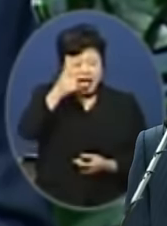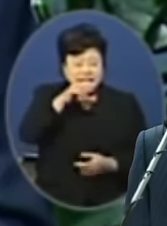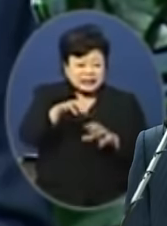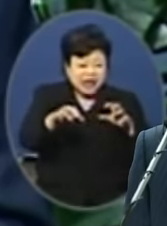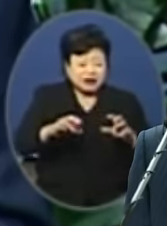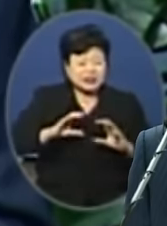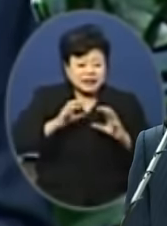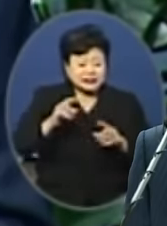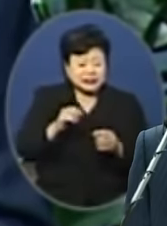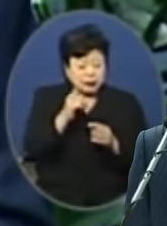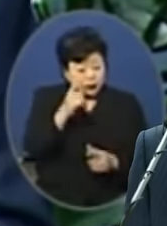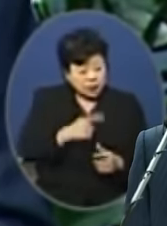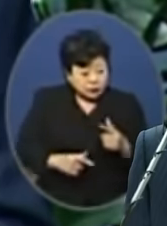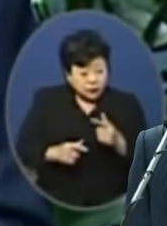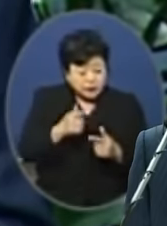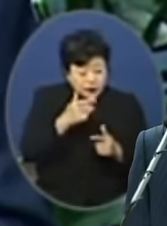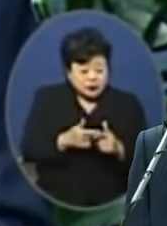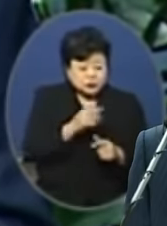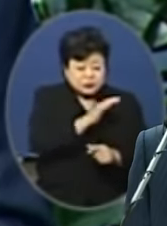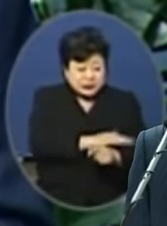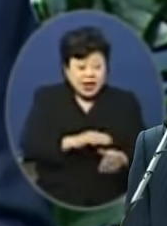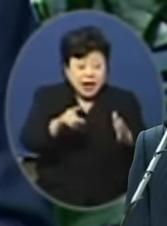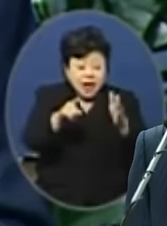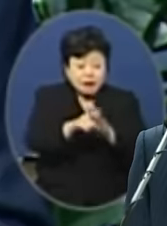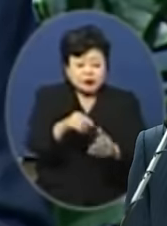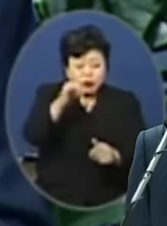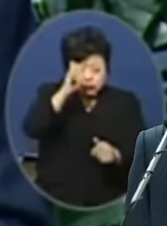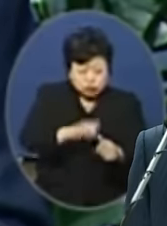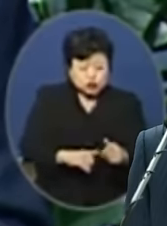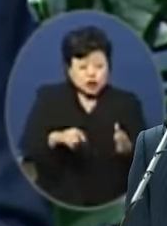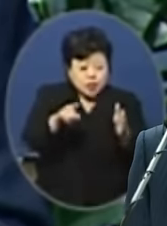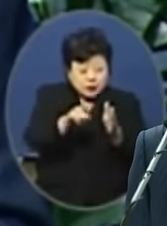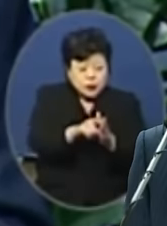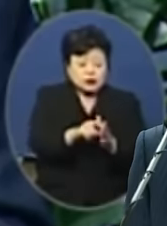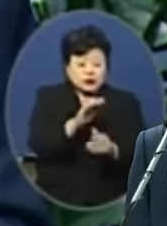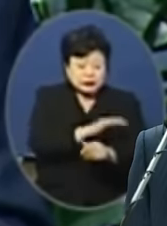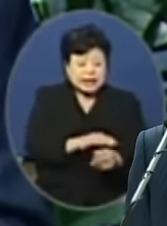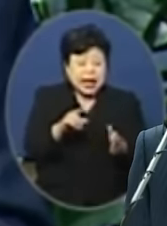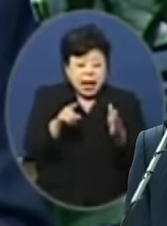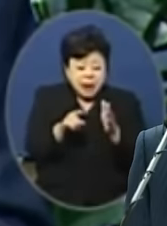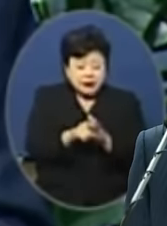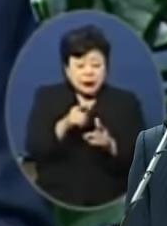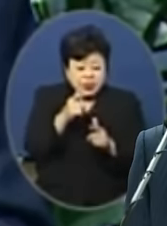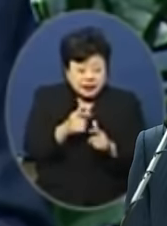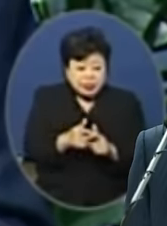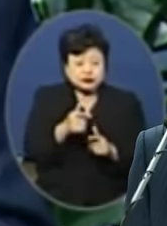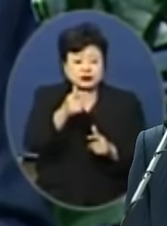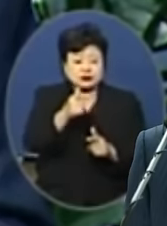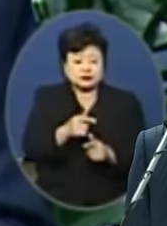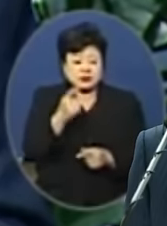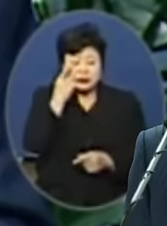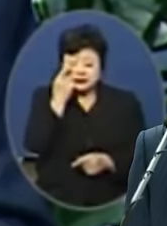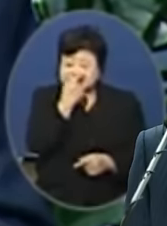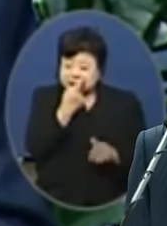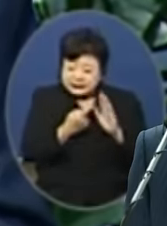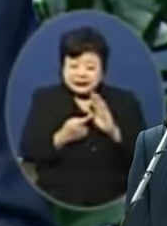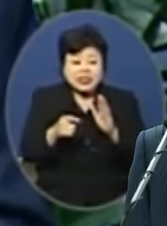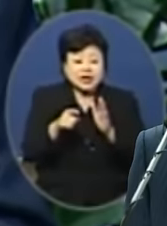나라 사람들보다 더 예수님을 충성스럽게 믿고 잘 믿고 예수 그리스도를 증거하기